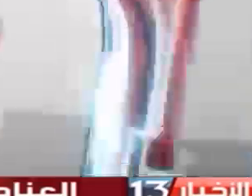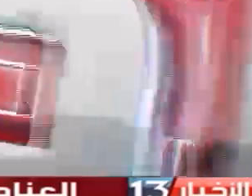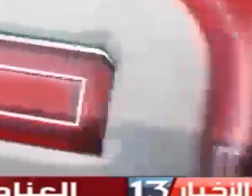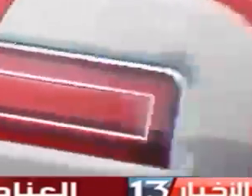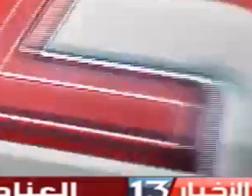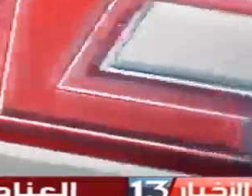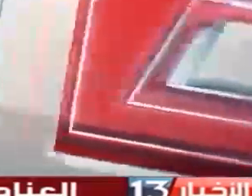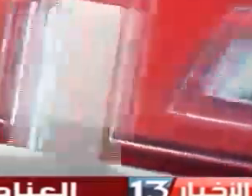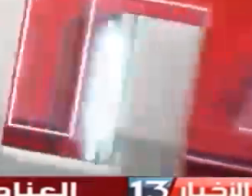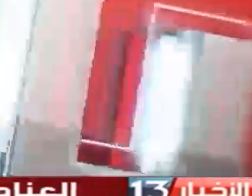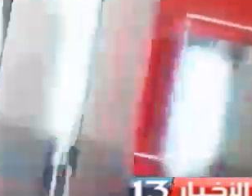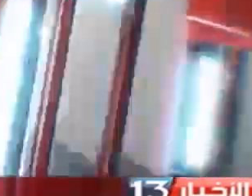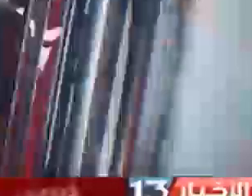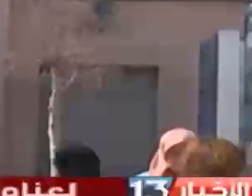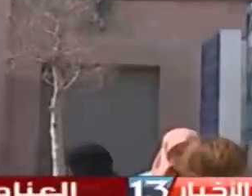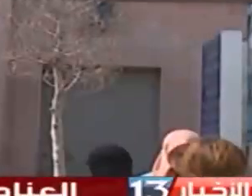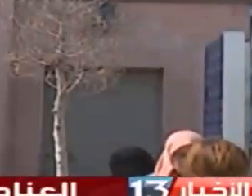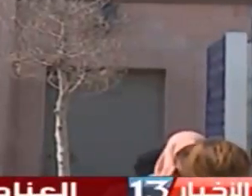العمومية.